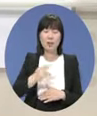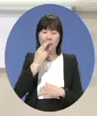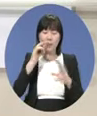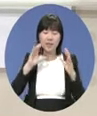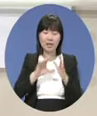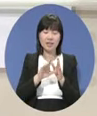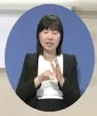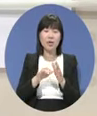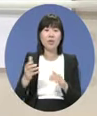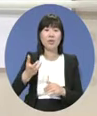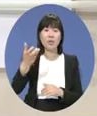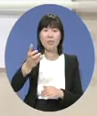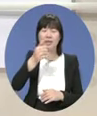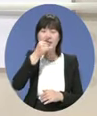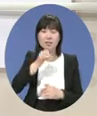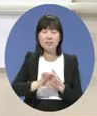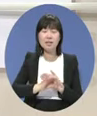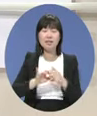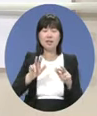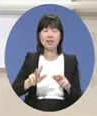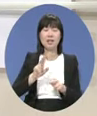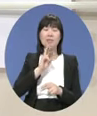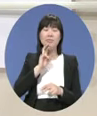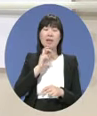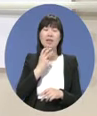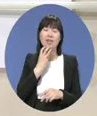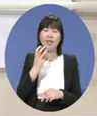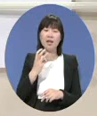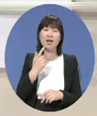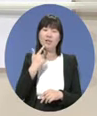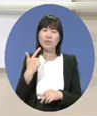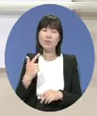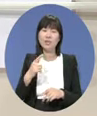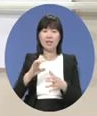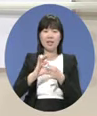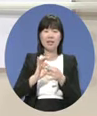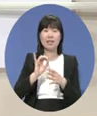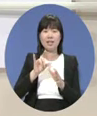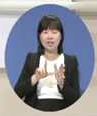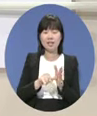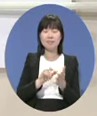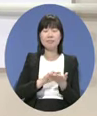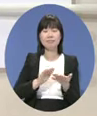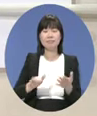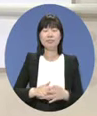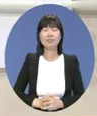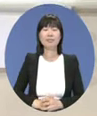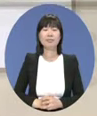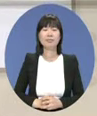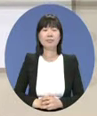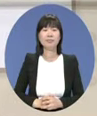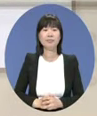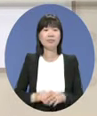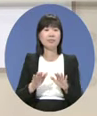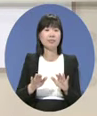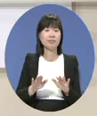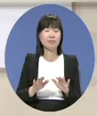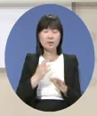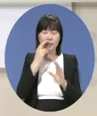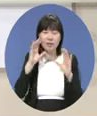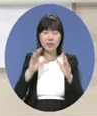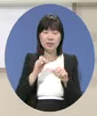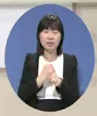유아기로 넘어오게 되면은요, 유아기는 이제 만 3세에서 만 6세에 해당하는 그런 시기다 이렇게 좀 보는데요. 네. 자, 이